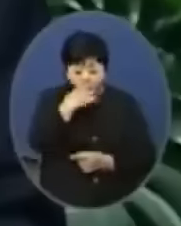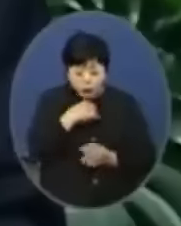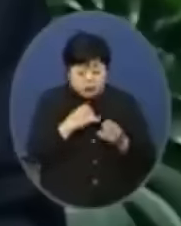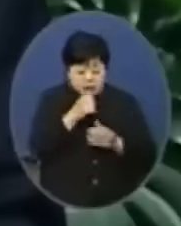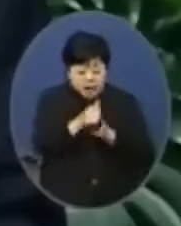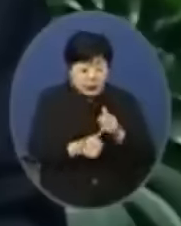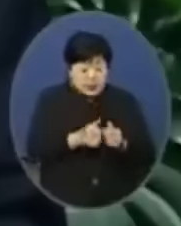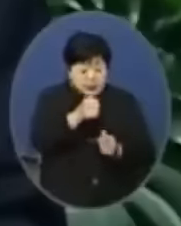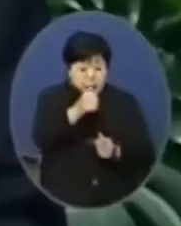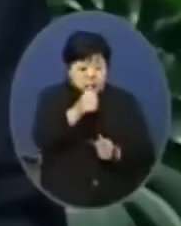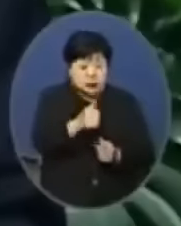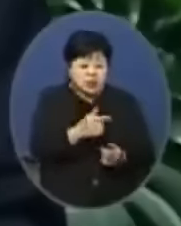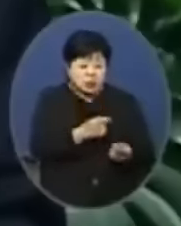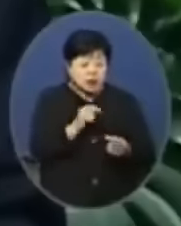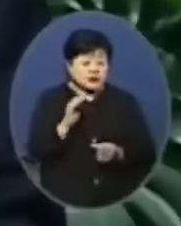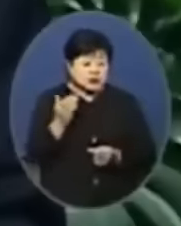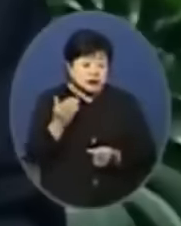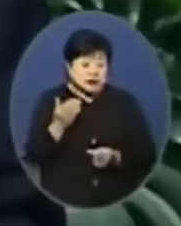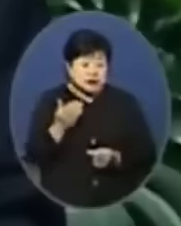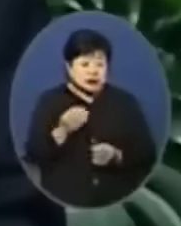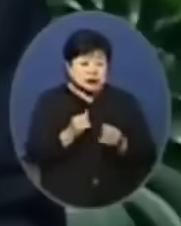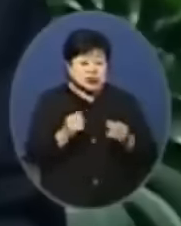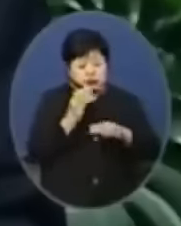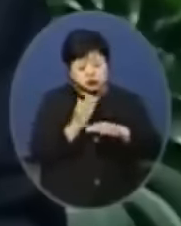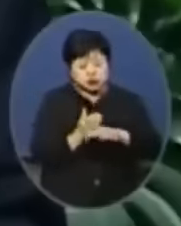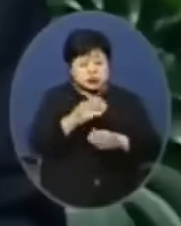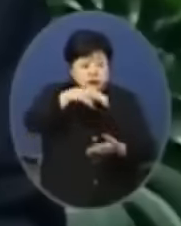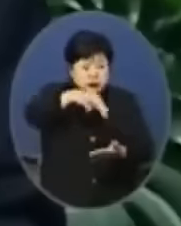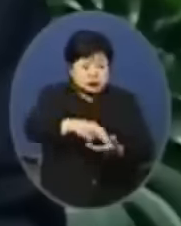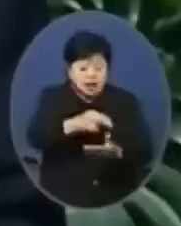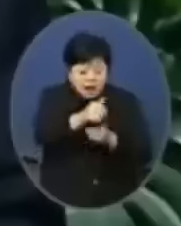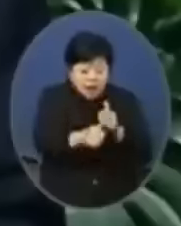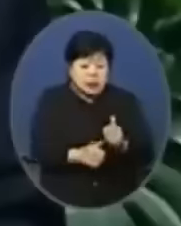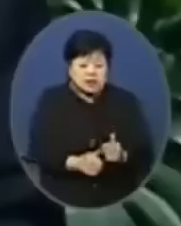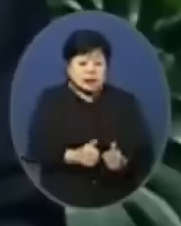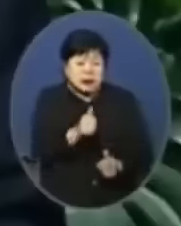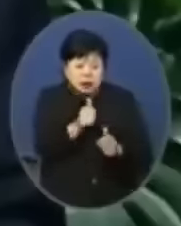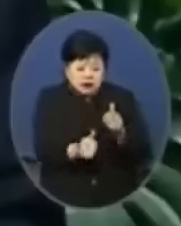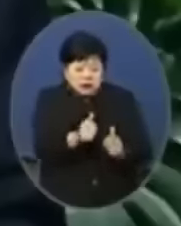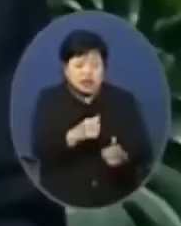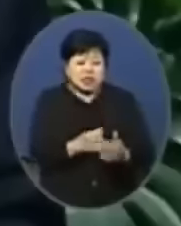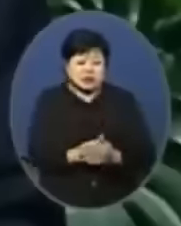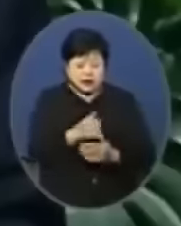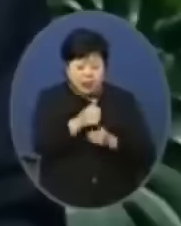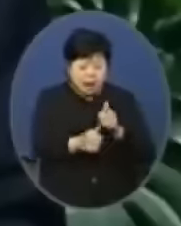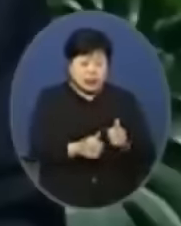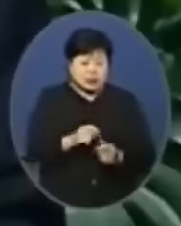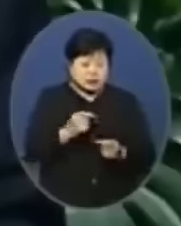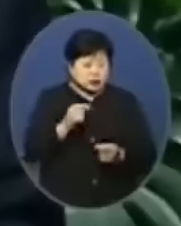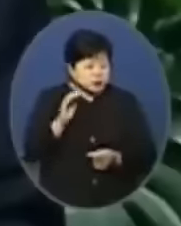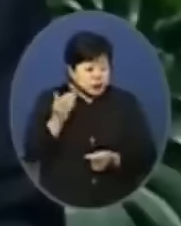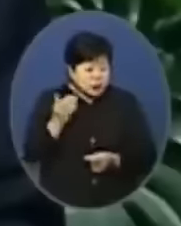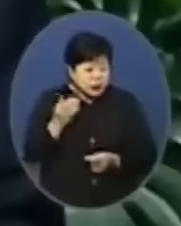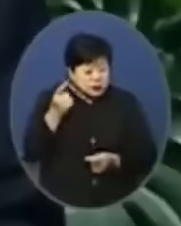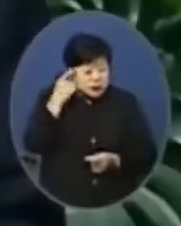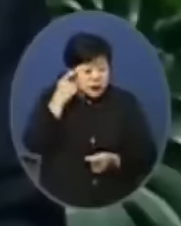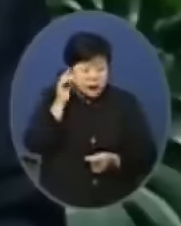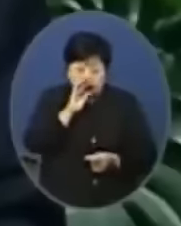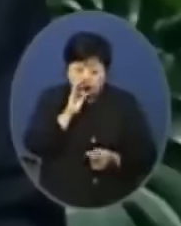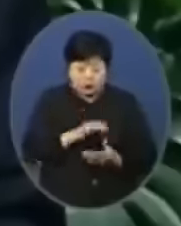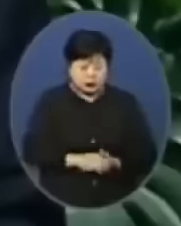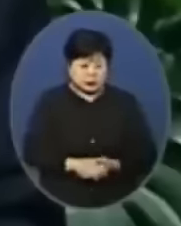사람이 하나님과 동등된 인본주의에 서서 하나님과 경쟁함으로 하나님처럼 되려는